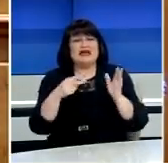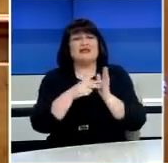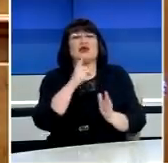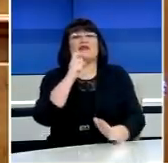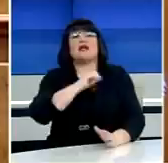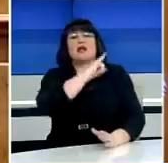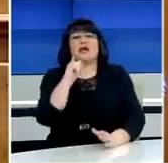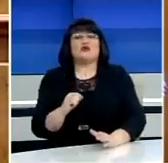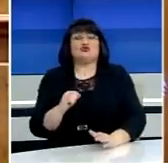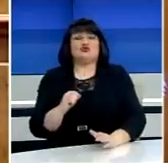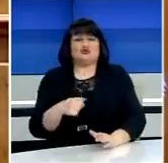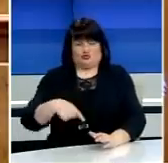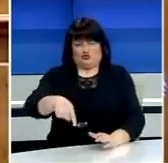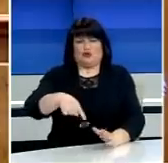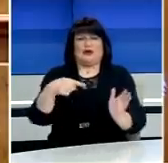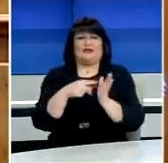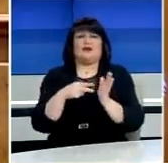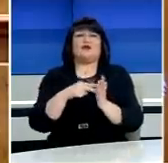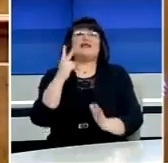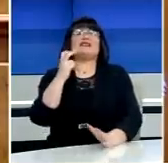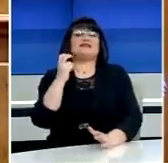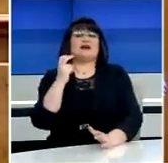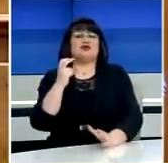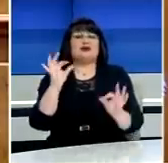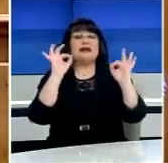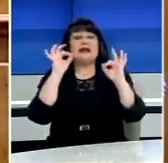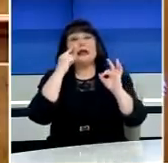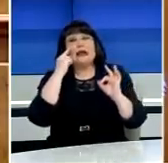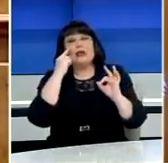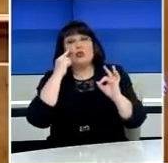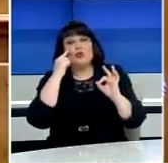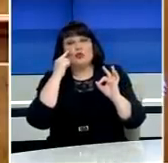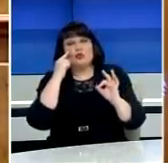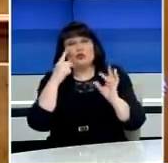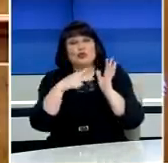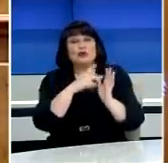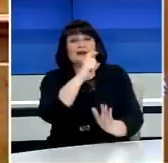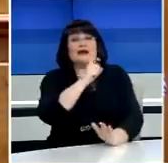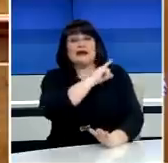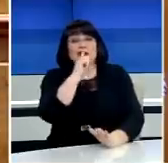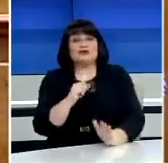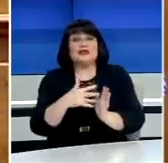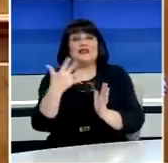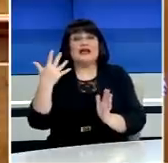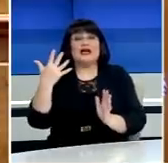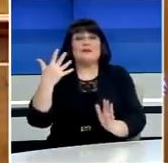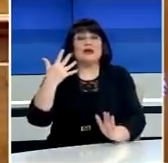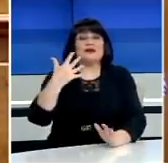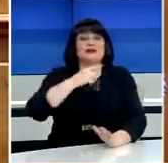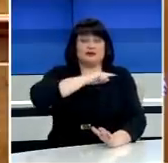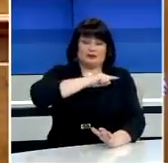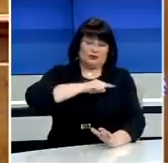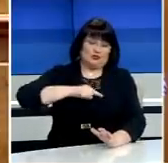2010 ως τώρα το 2020. Και η εικόνα που δείχνει είναι 2010 με 2015 είχαμε μια τεράστια κοιλιά,